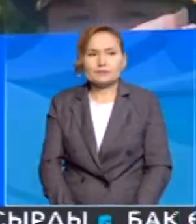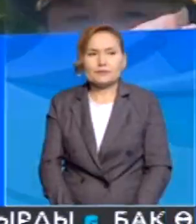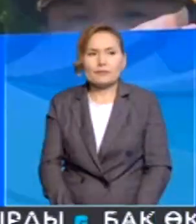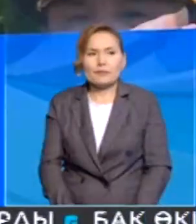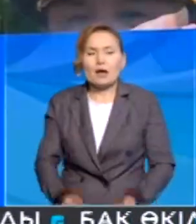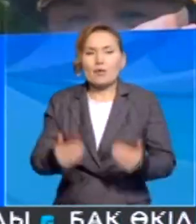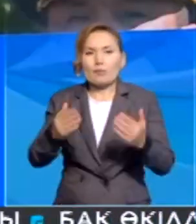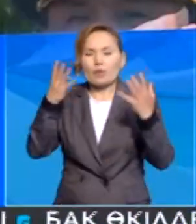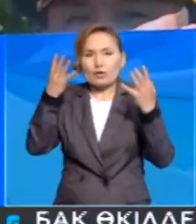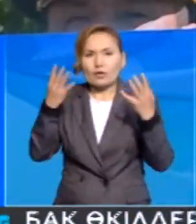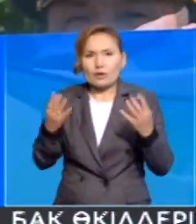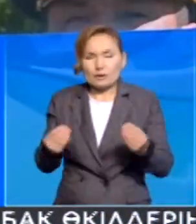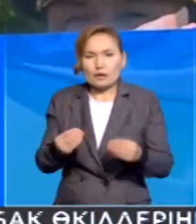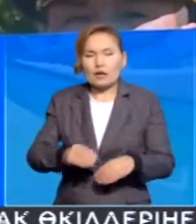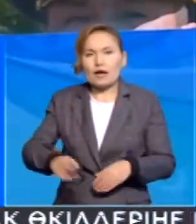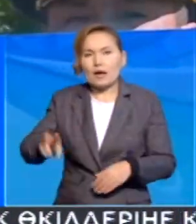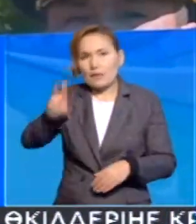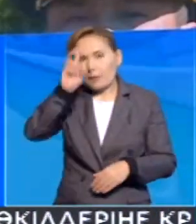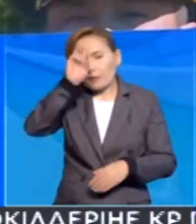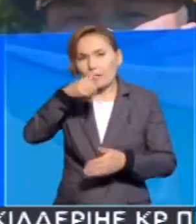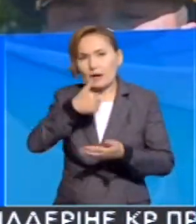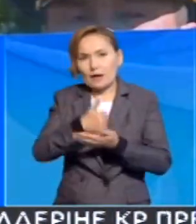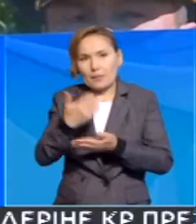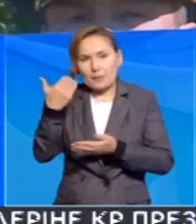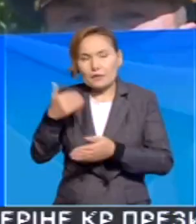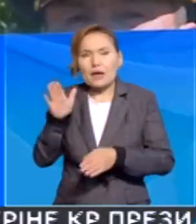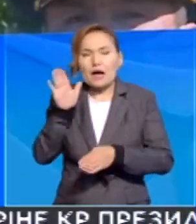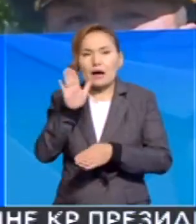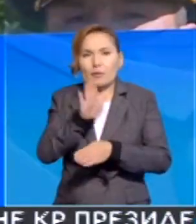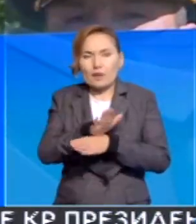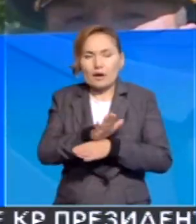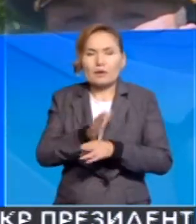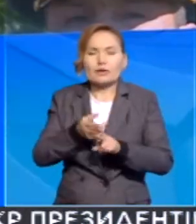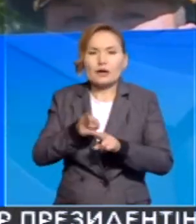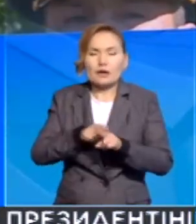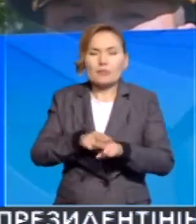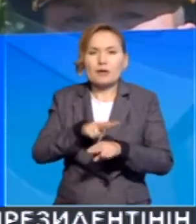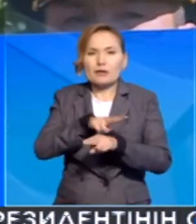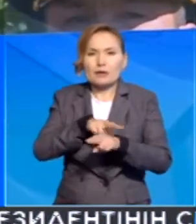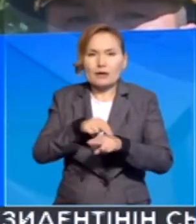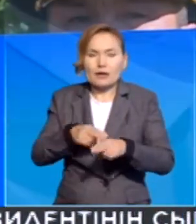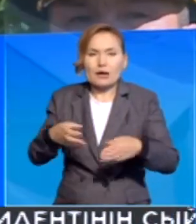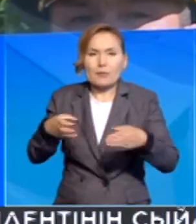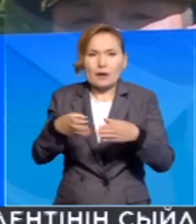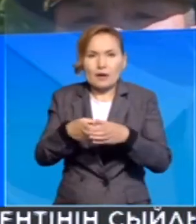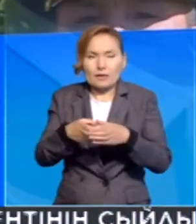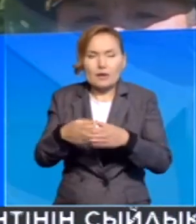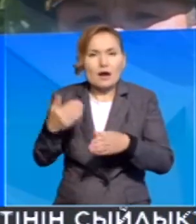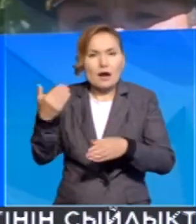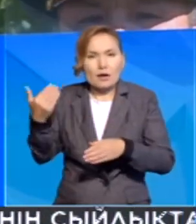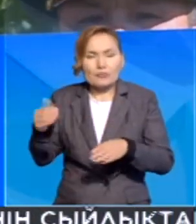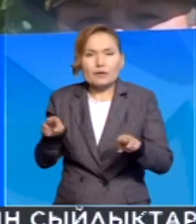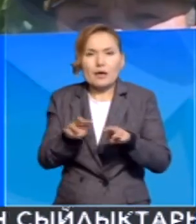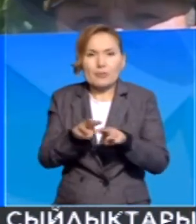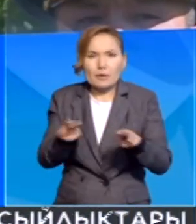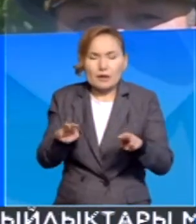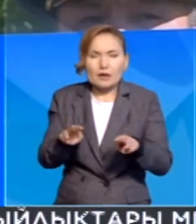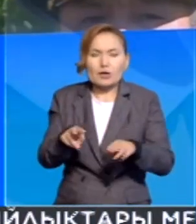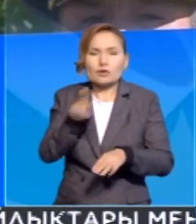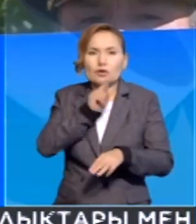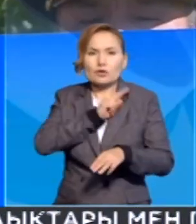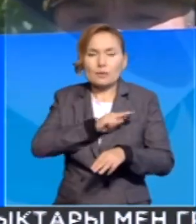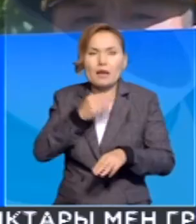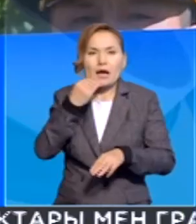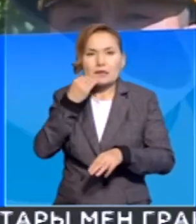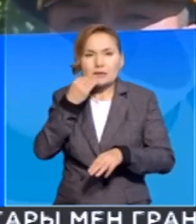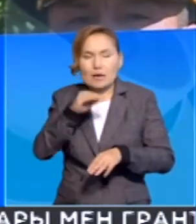Бүгінгі таңда мемлекет басшысының тапсырмасына сәйкес Ішкі істер министрлігі терең